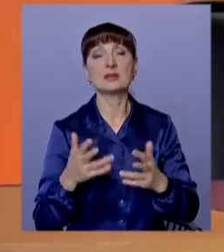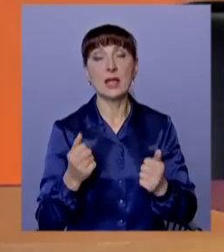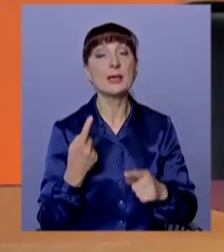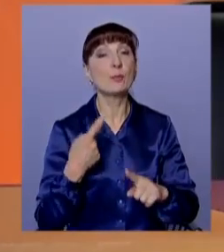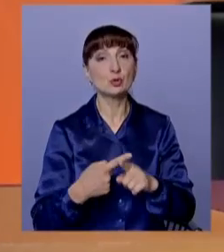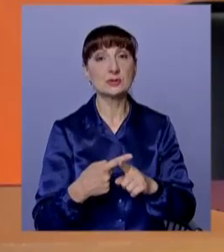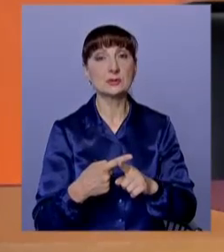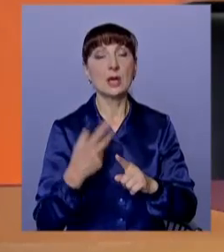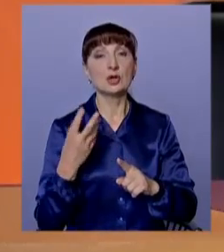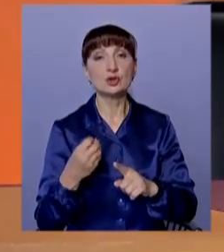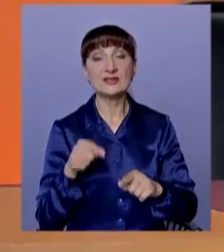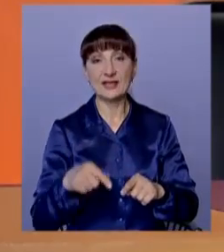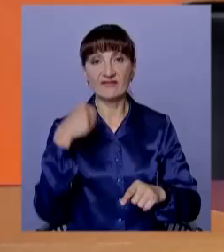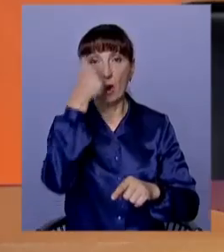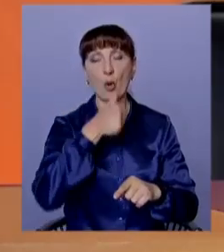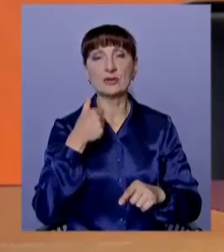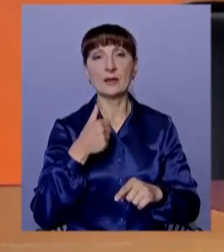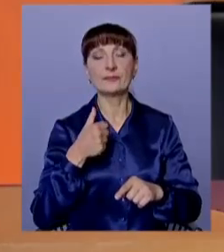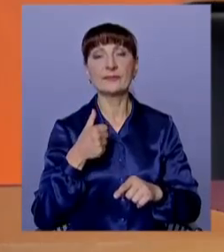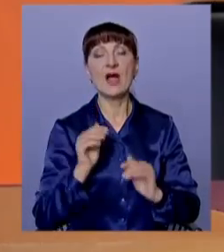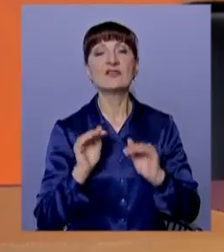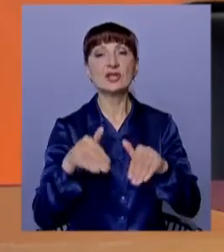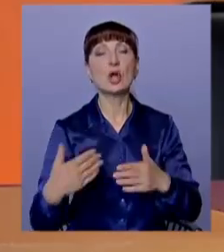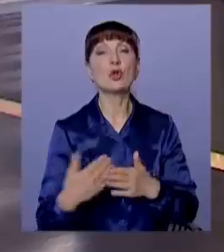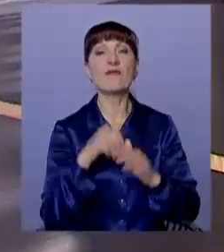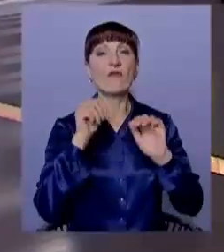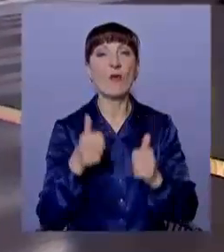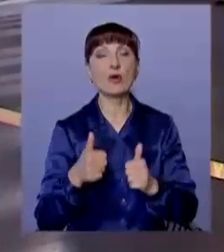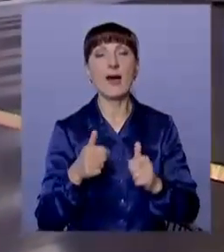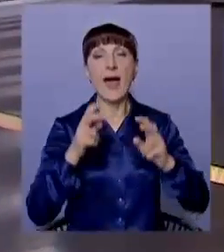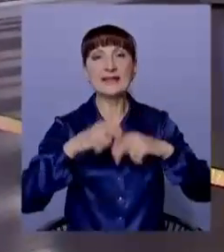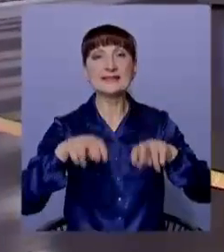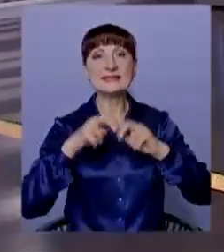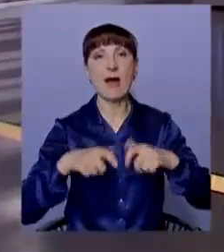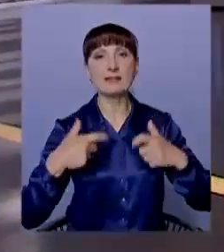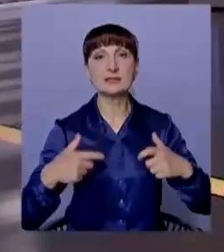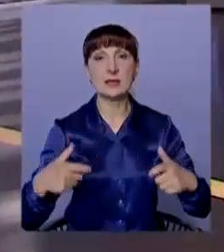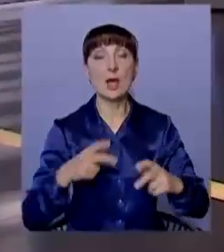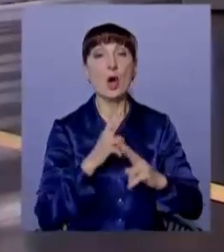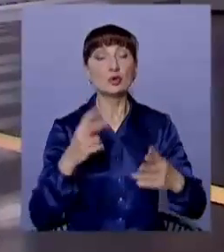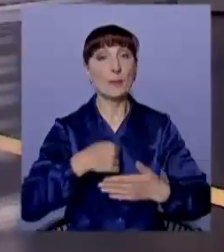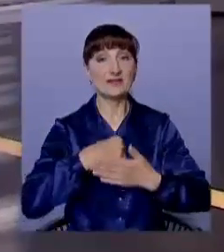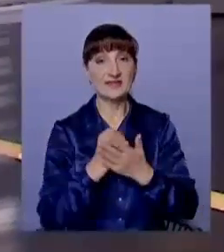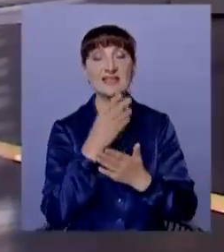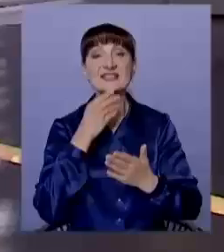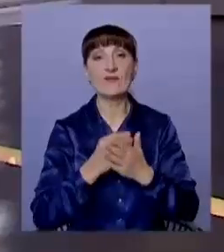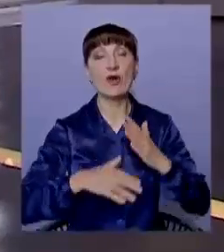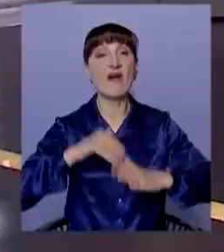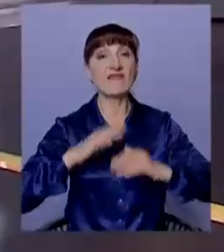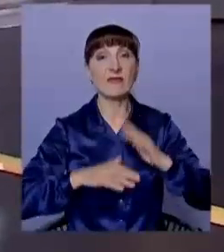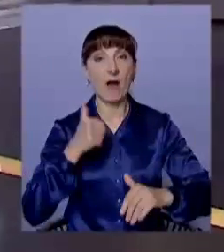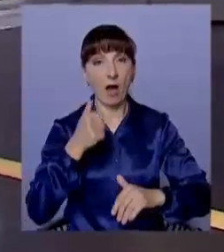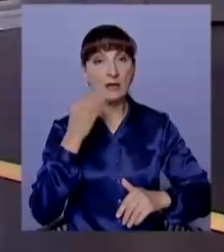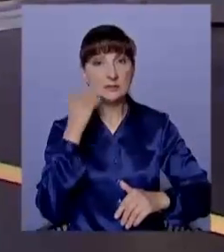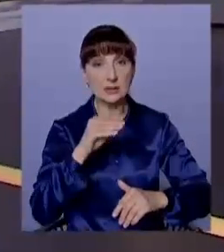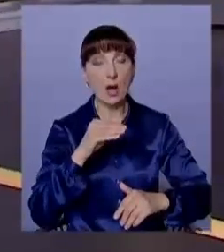еще с этого года внедрена новая форма аттестации учителей, и те, которые подтвердили свою категорию, они